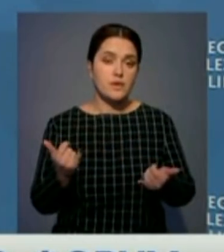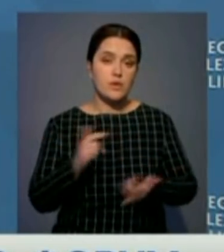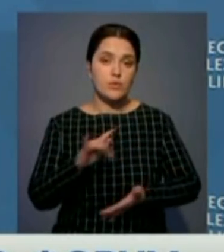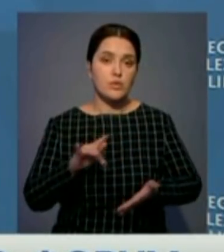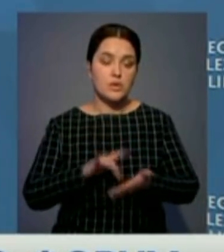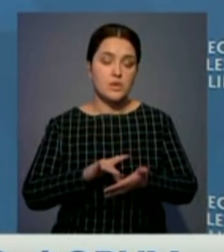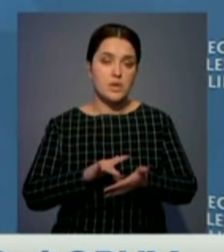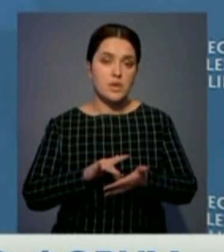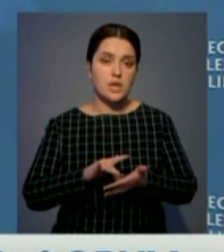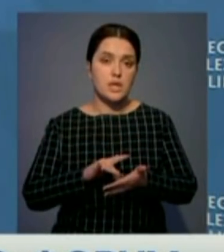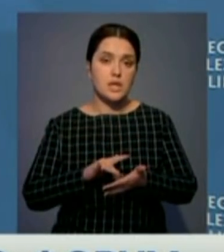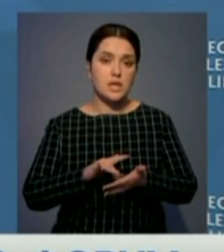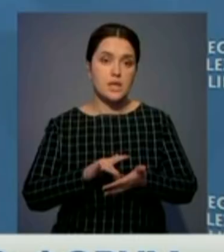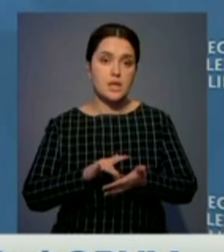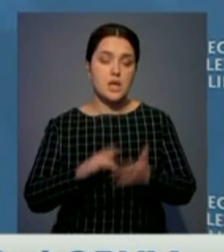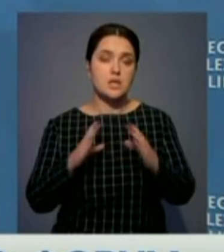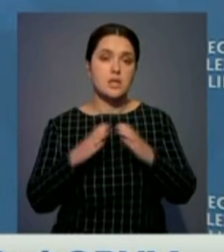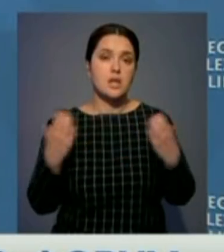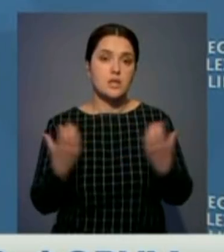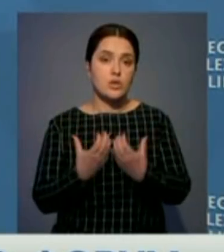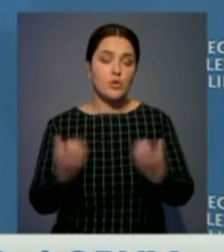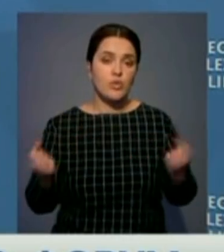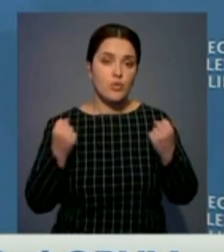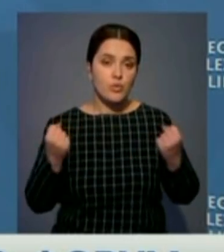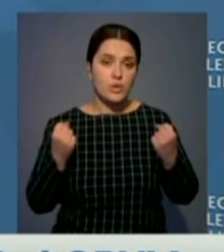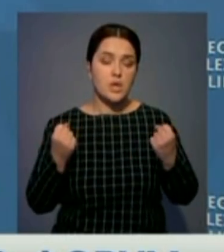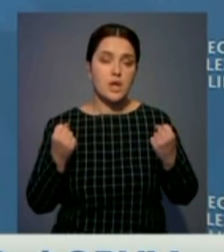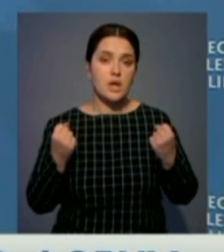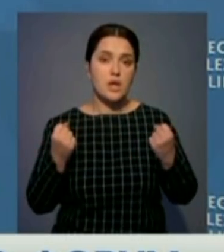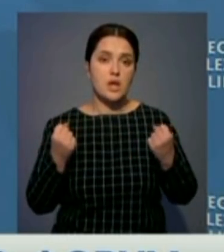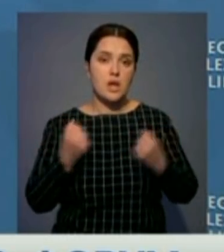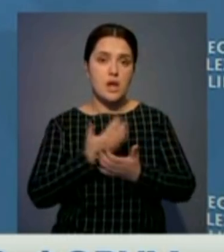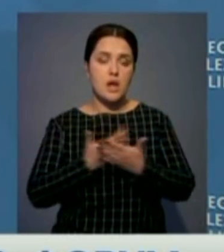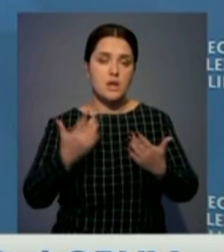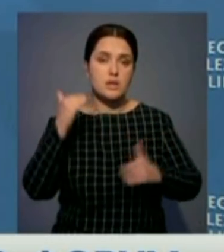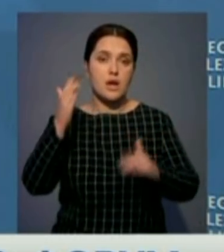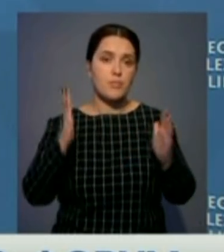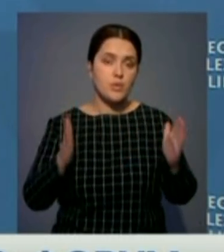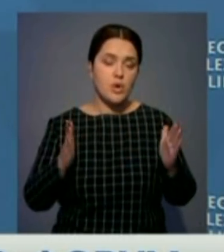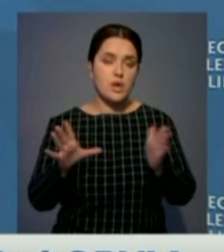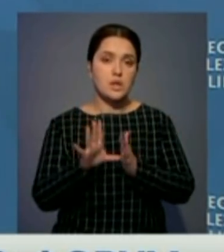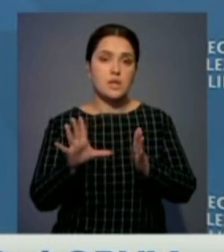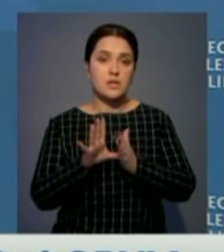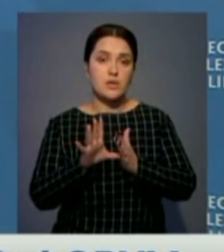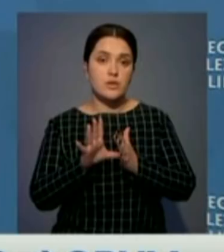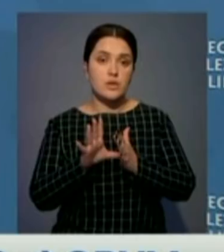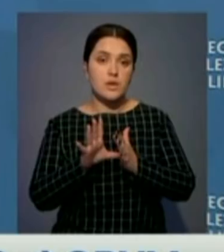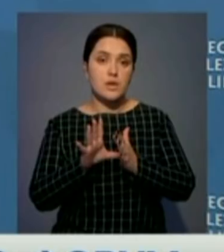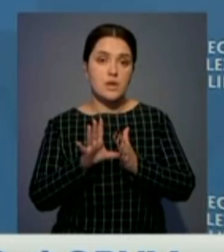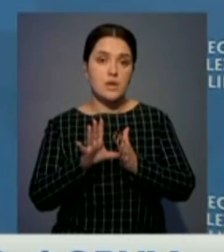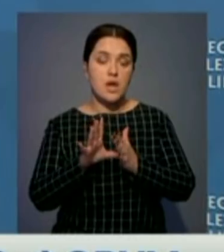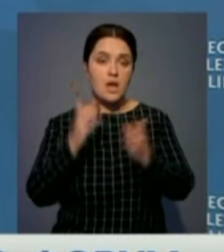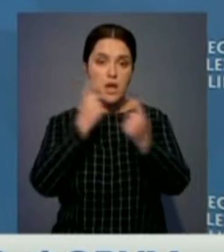города. Многие стадионы, общественные места, табло, турникеты, все системы